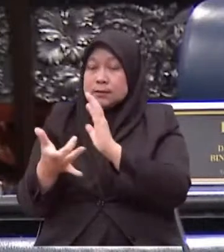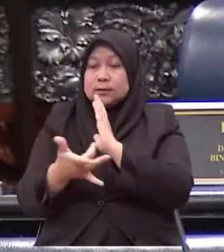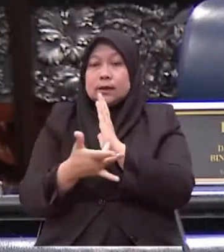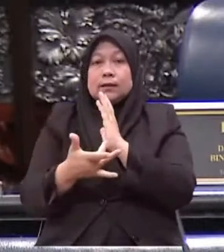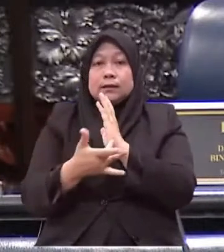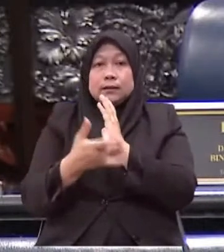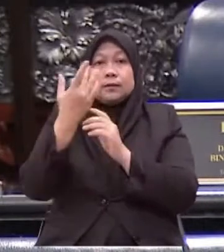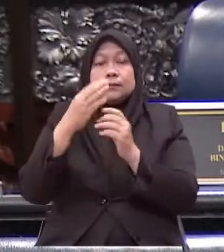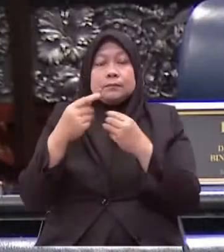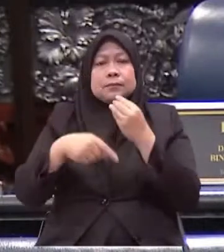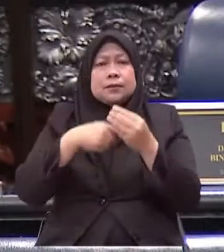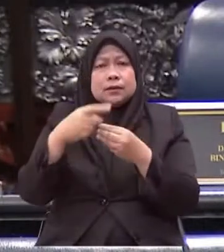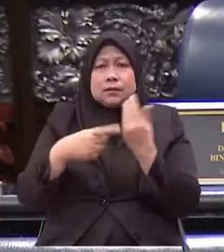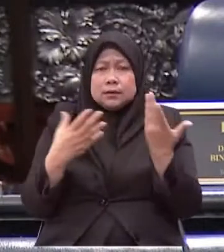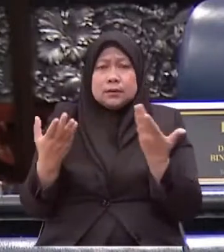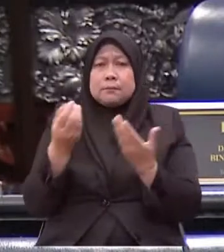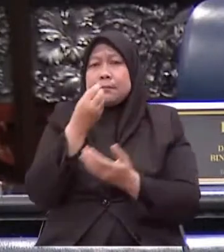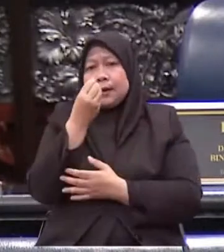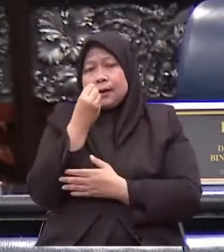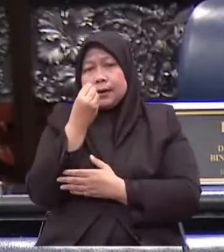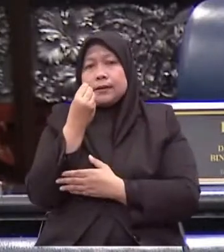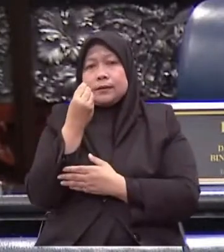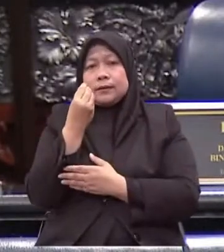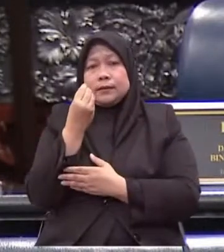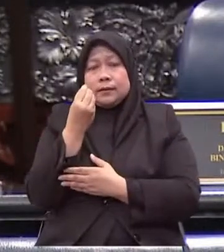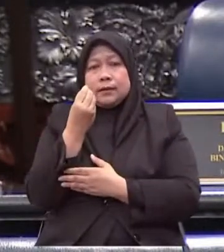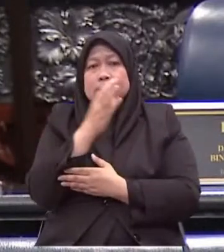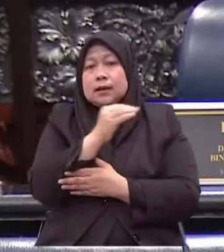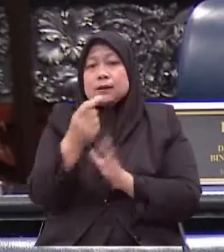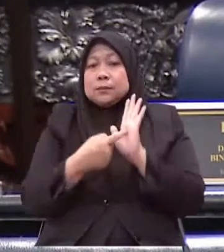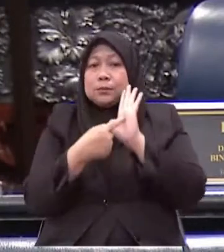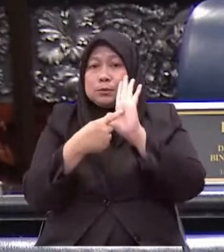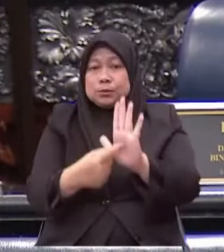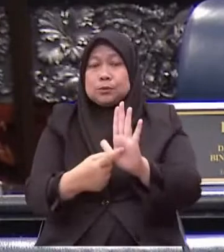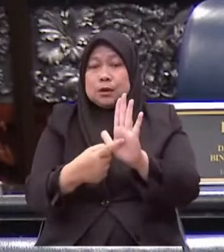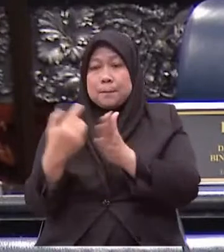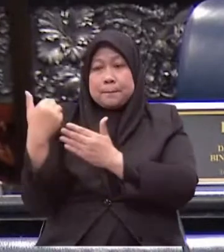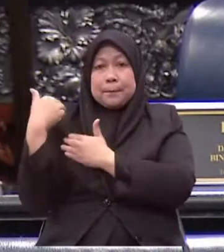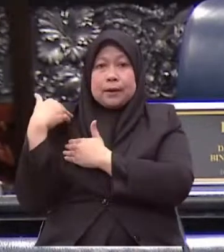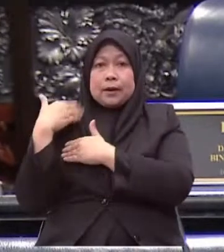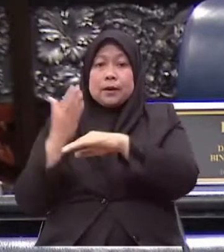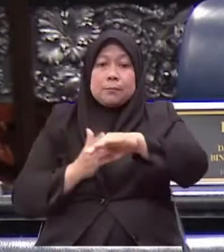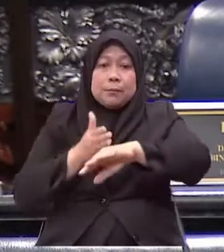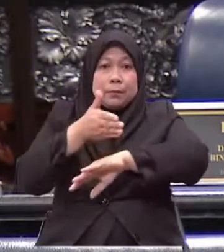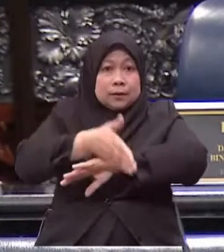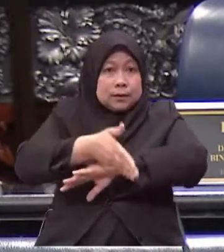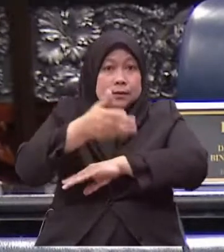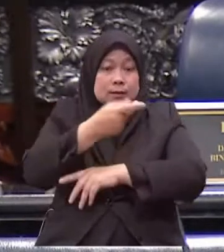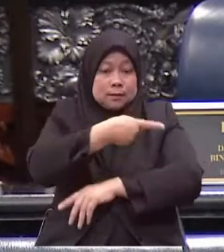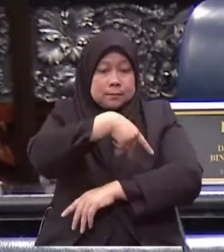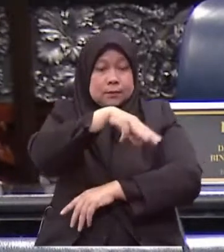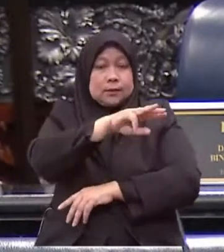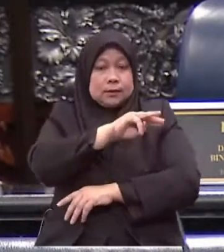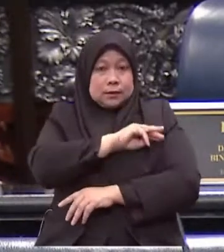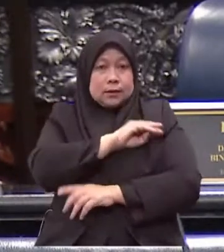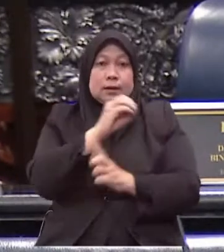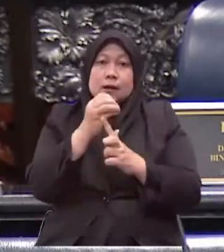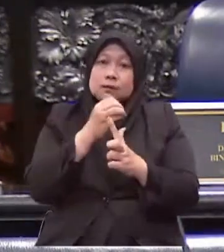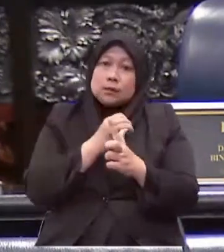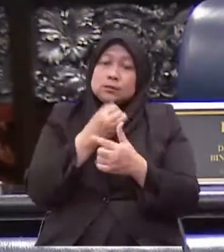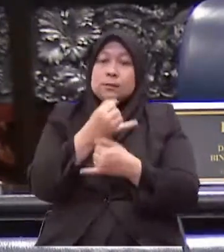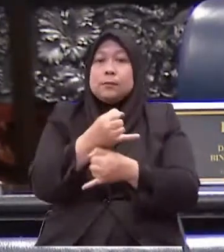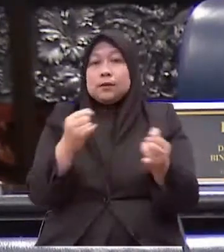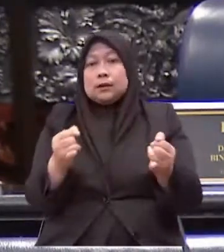mengenai dasar security makanan negara yang memaparkan peranan melintas Kementerian jabatan dan